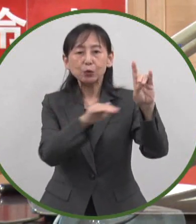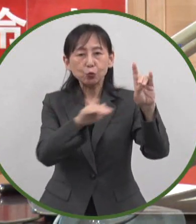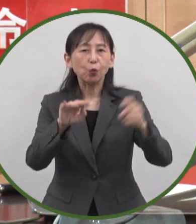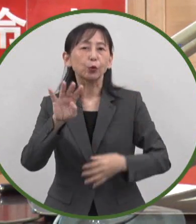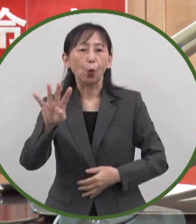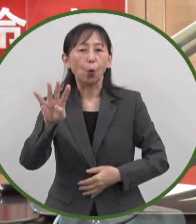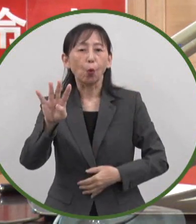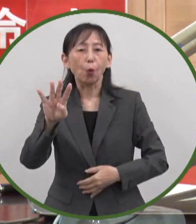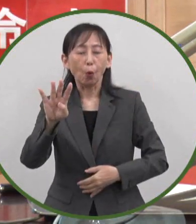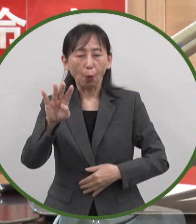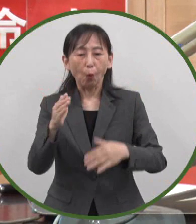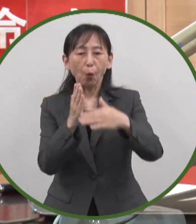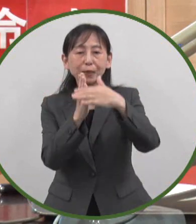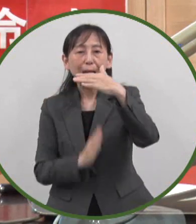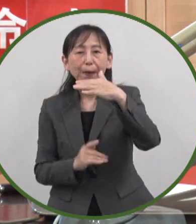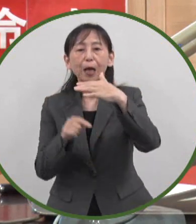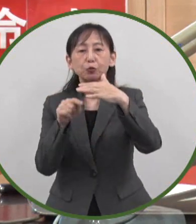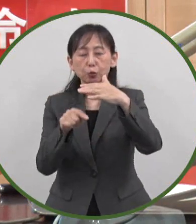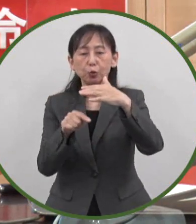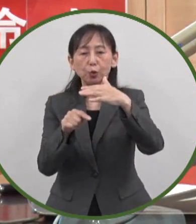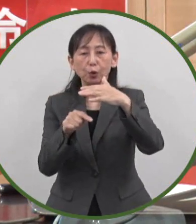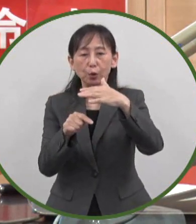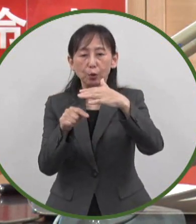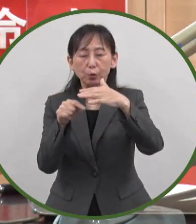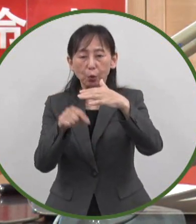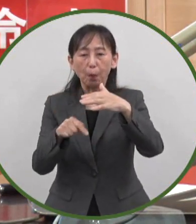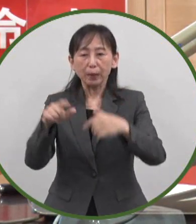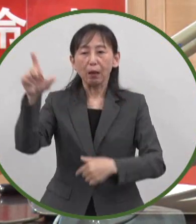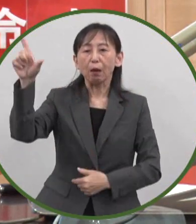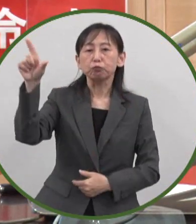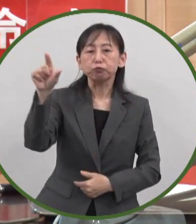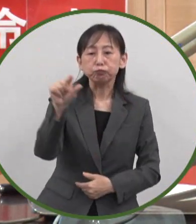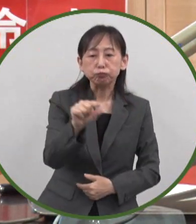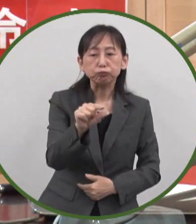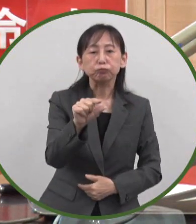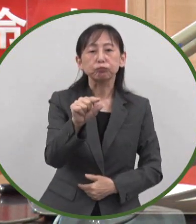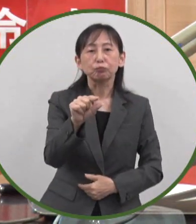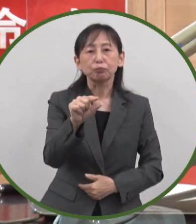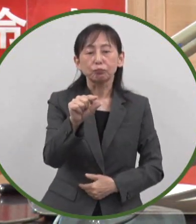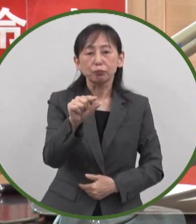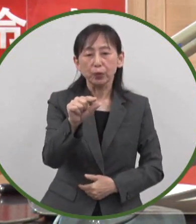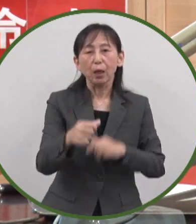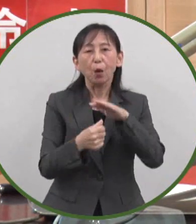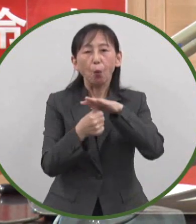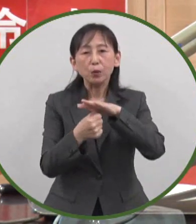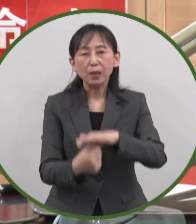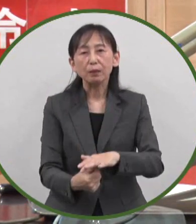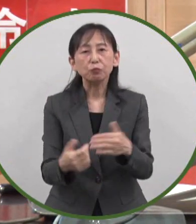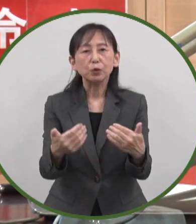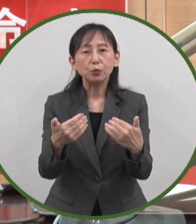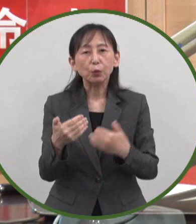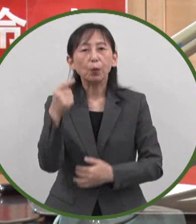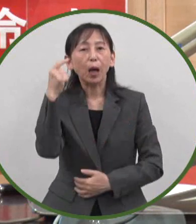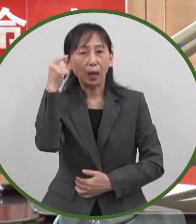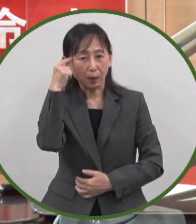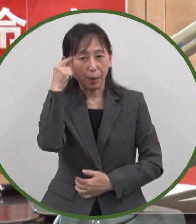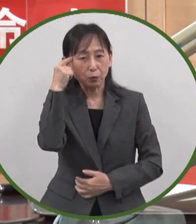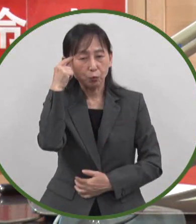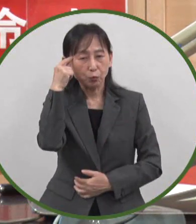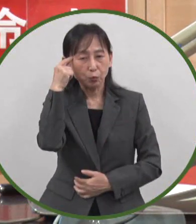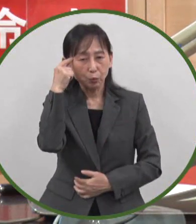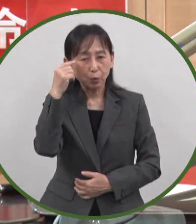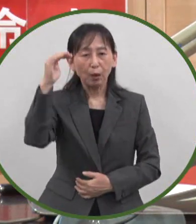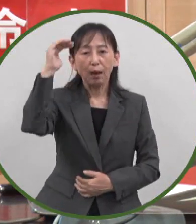そういうことが見込まれる水準までですね、この感染状況を抑え込んでいく必要があると思いますので、まあ、段階的